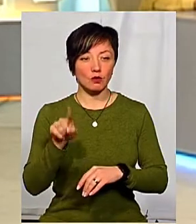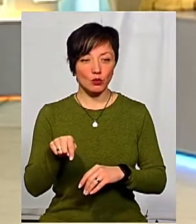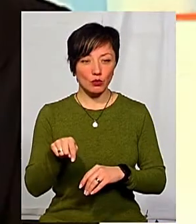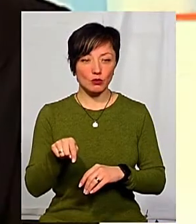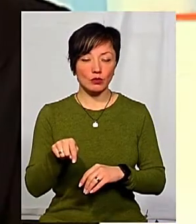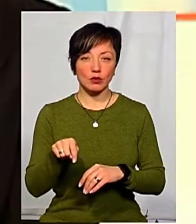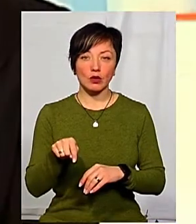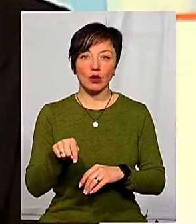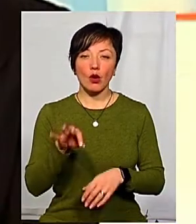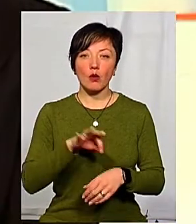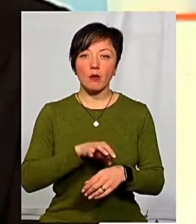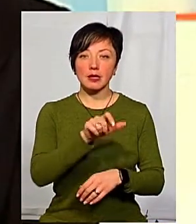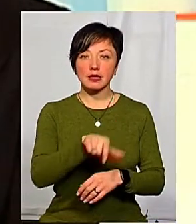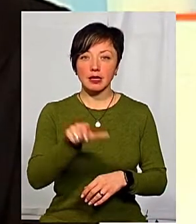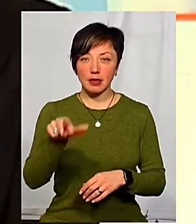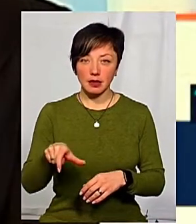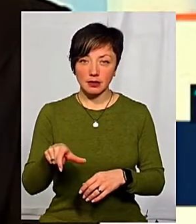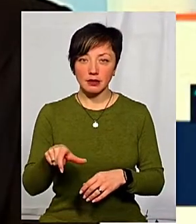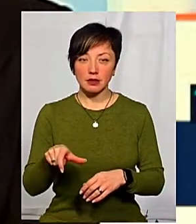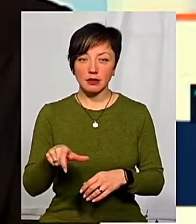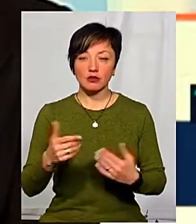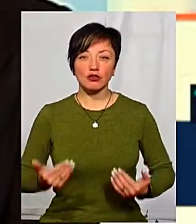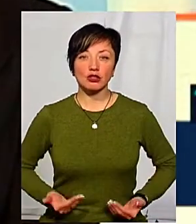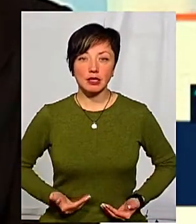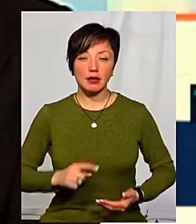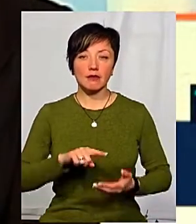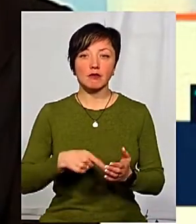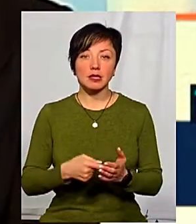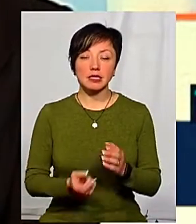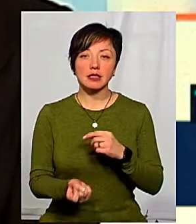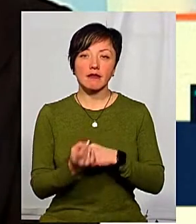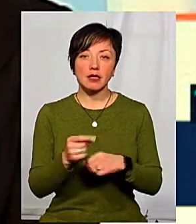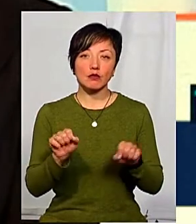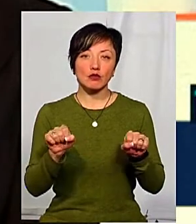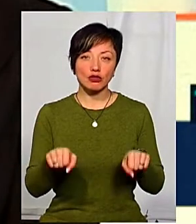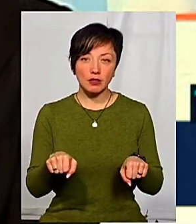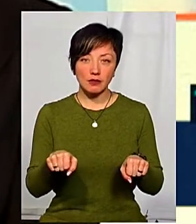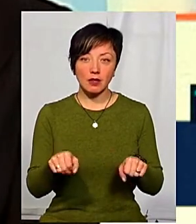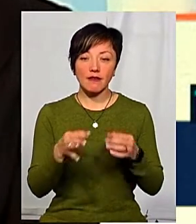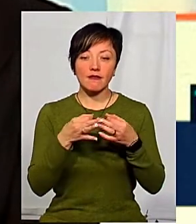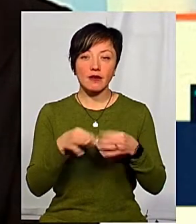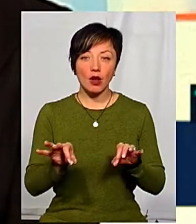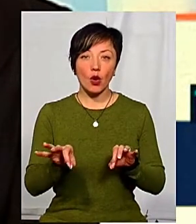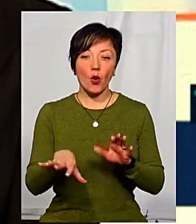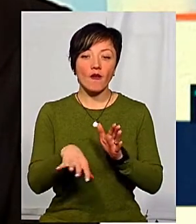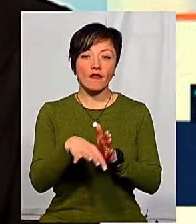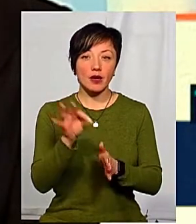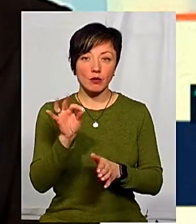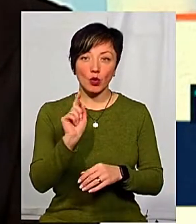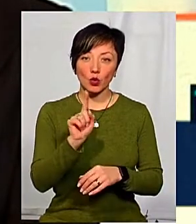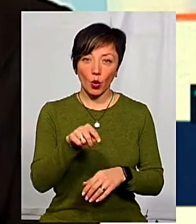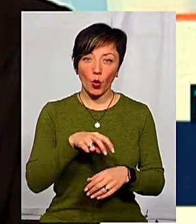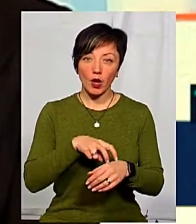що у пацієнтів, у жителів міста з'явилася можливість вільного вибору